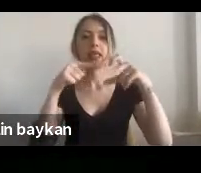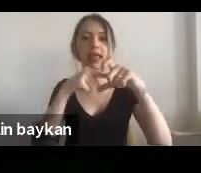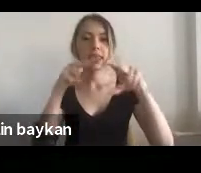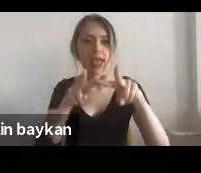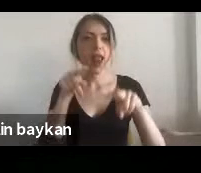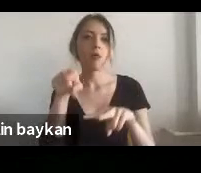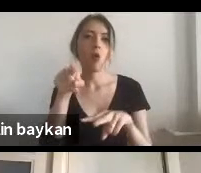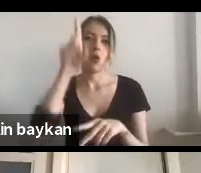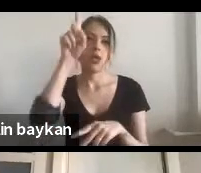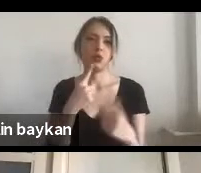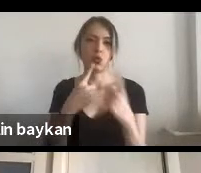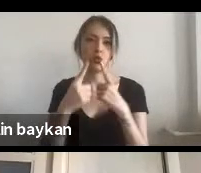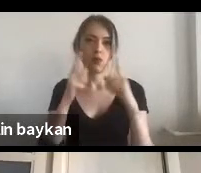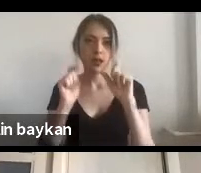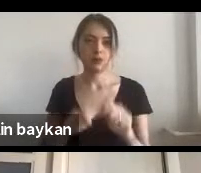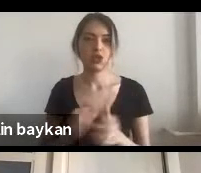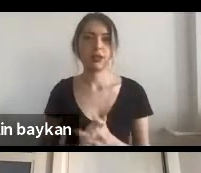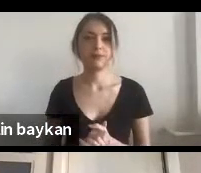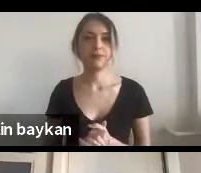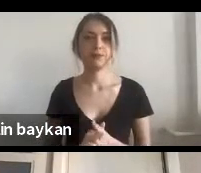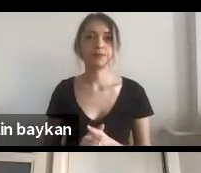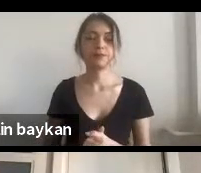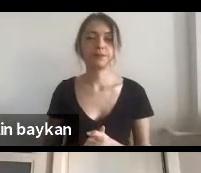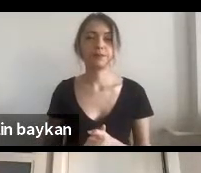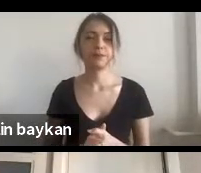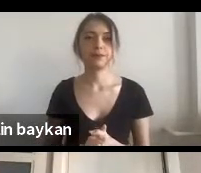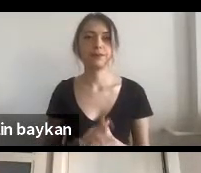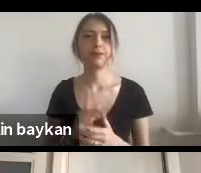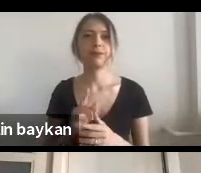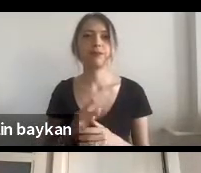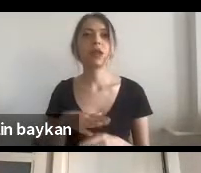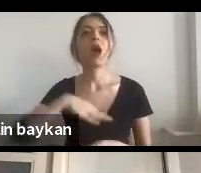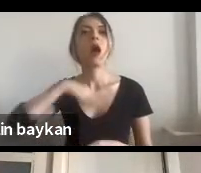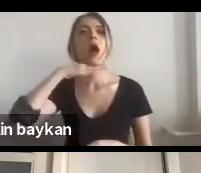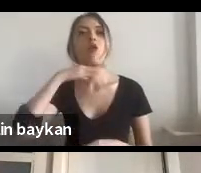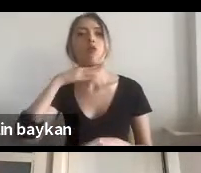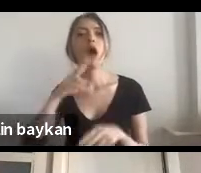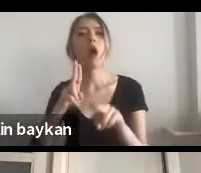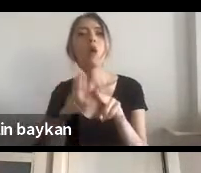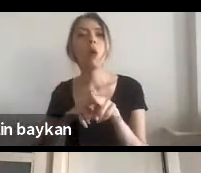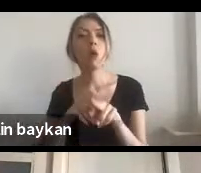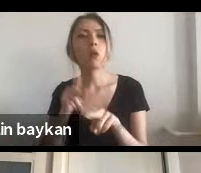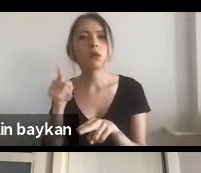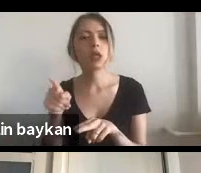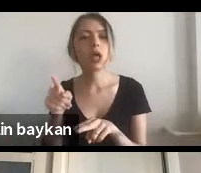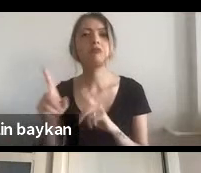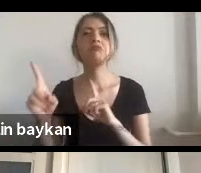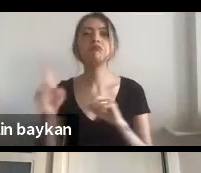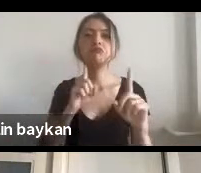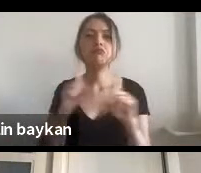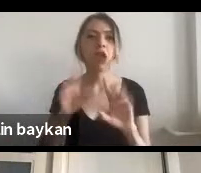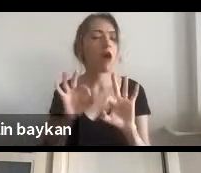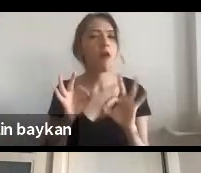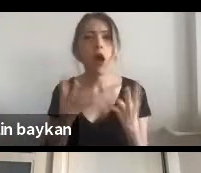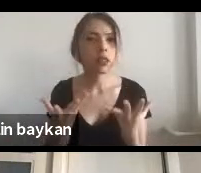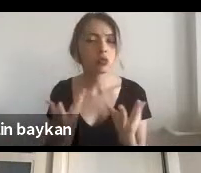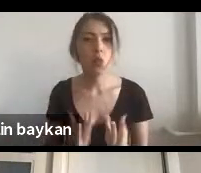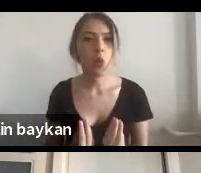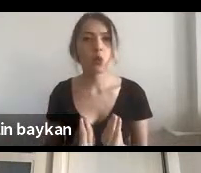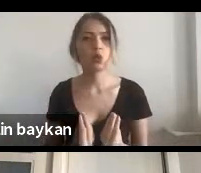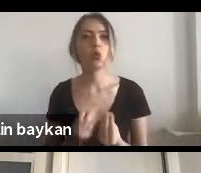Altıparmak'la başlayacağız. Dava Avrupa Konseyi'nin bu mekanizması nedir, ne değildir,